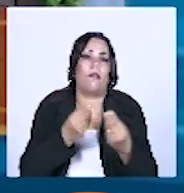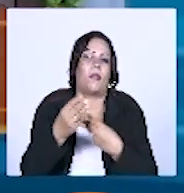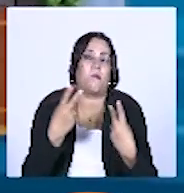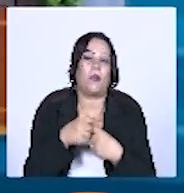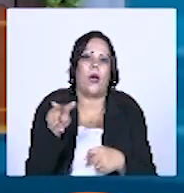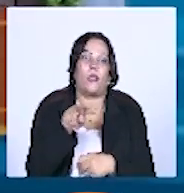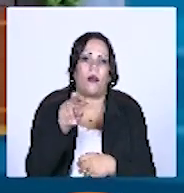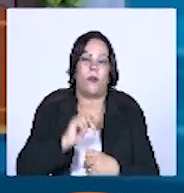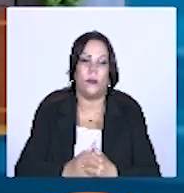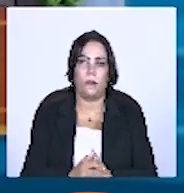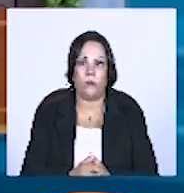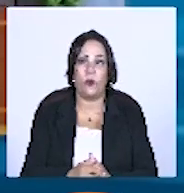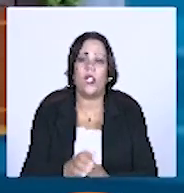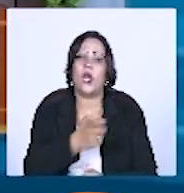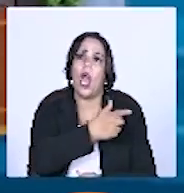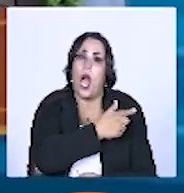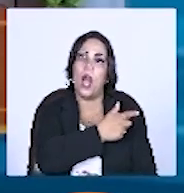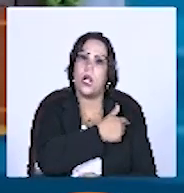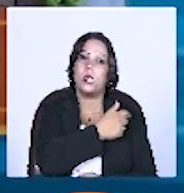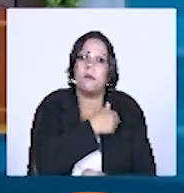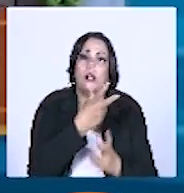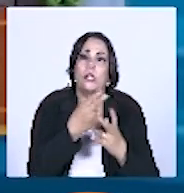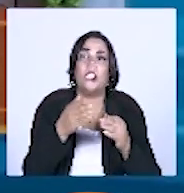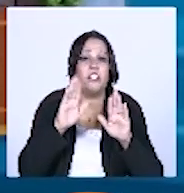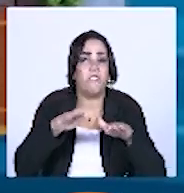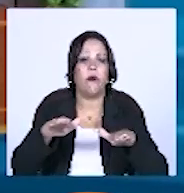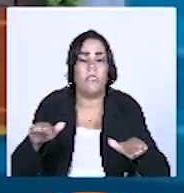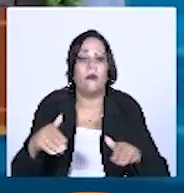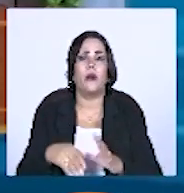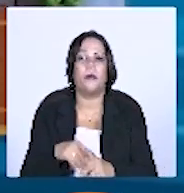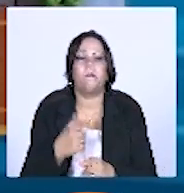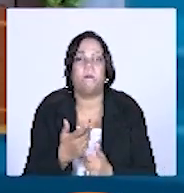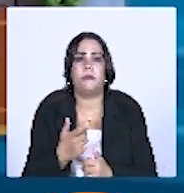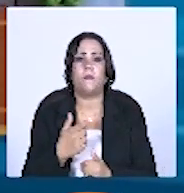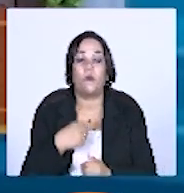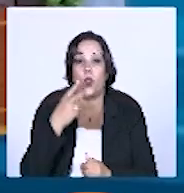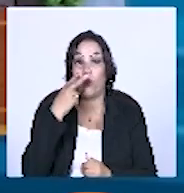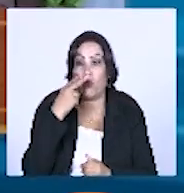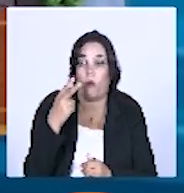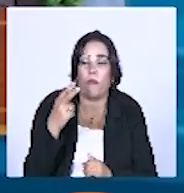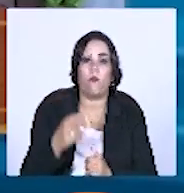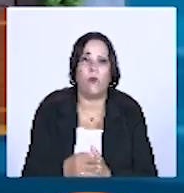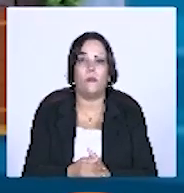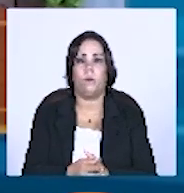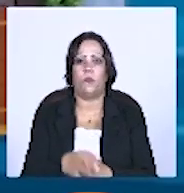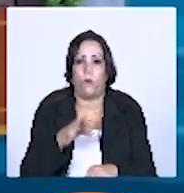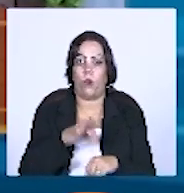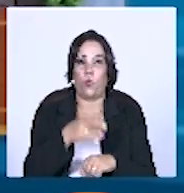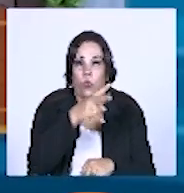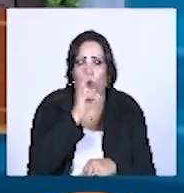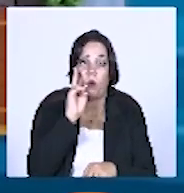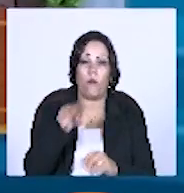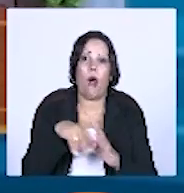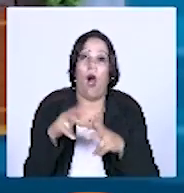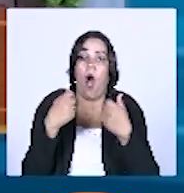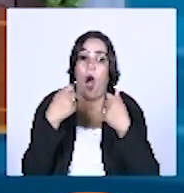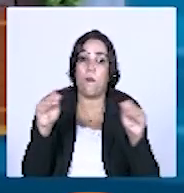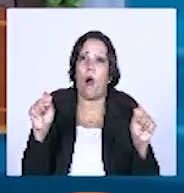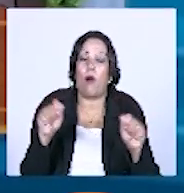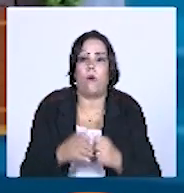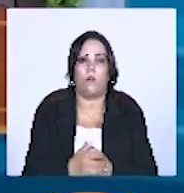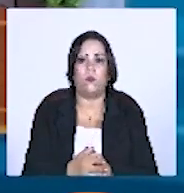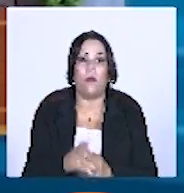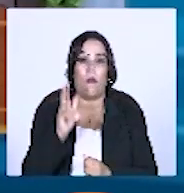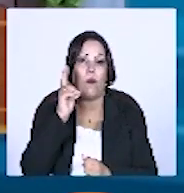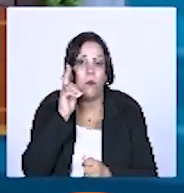الطرفين يعني في اسماء كتير حضرت انا يعني شفتها كده من خلال الابار والحوار